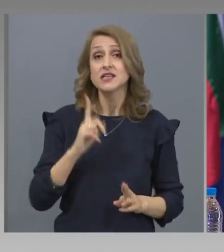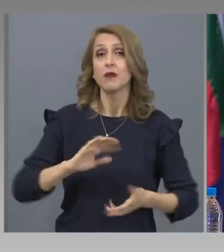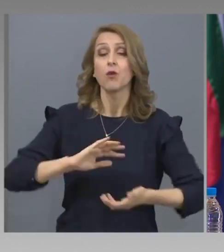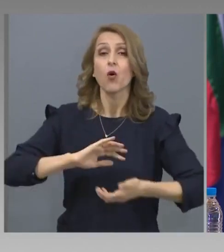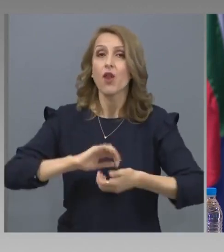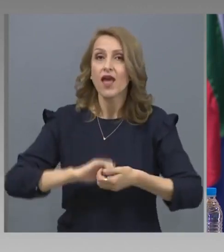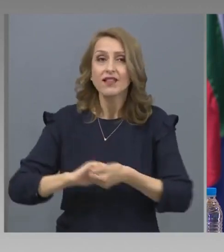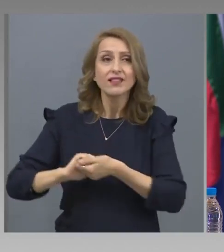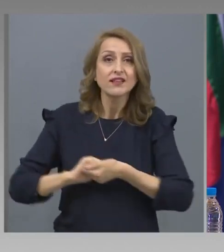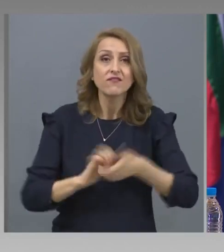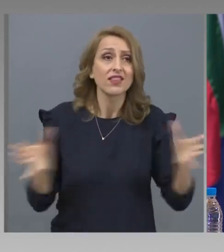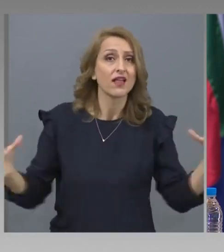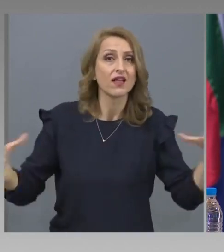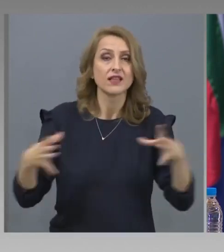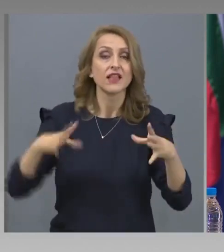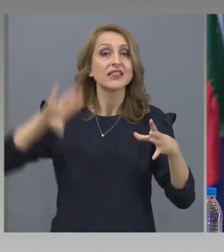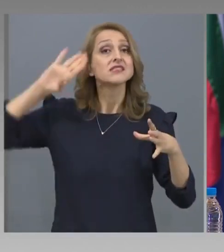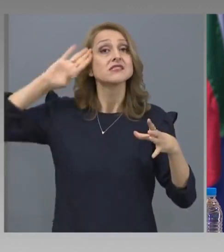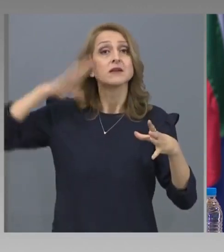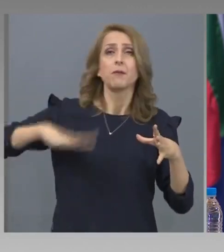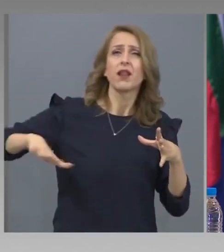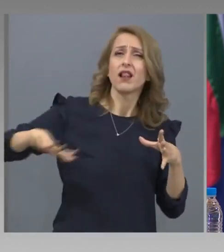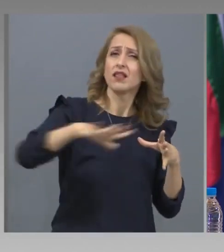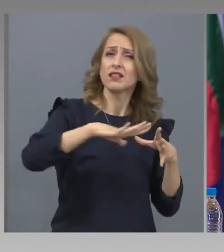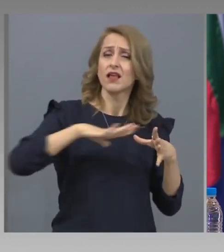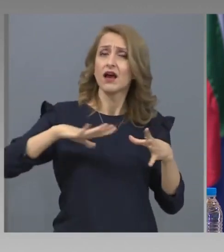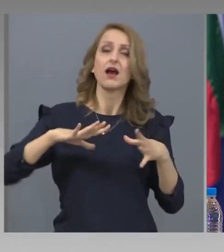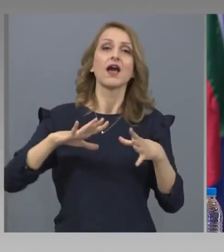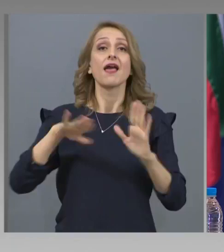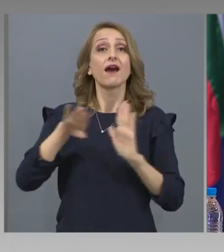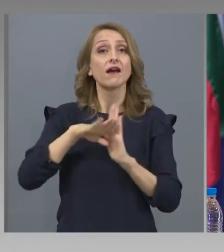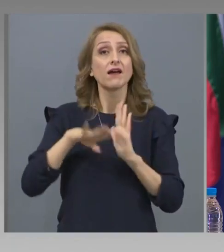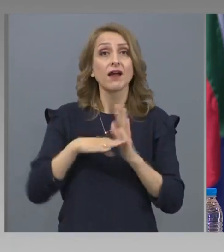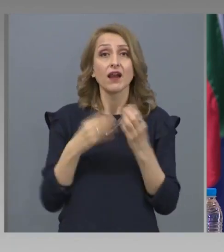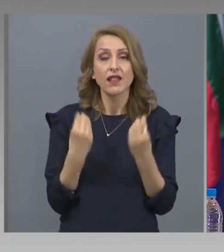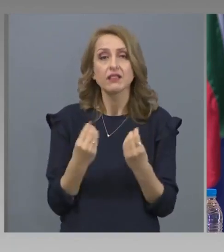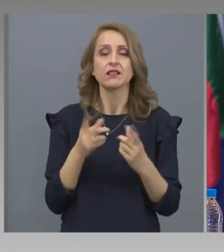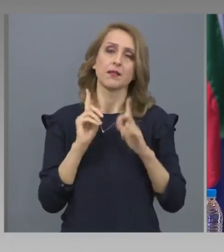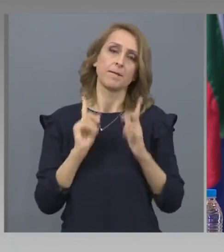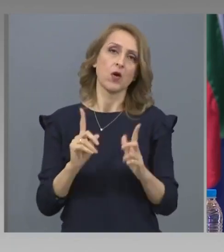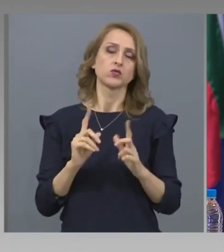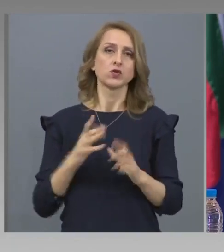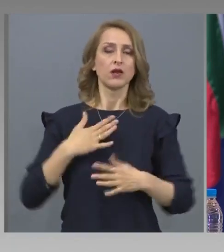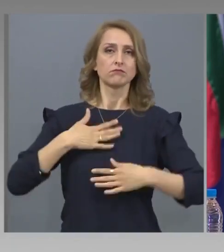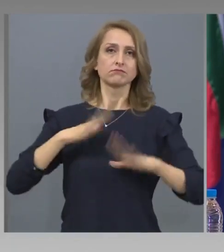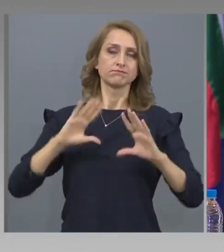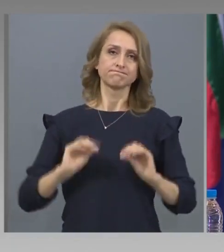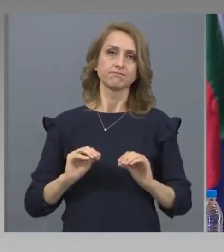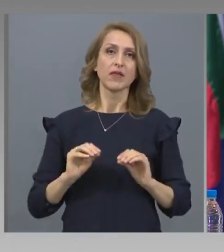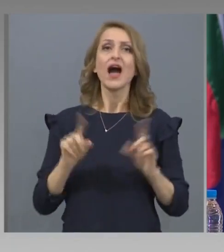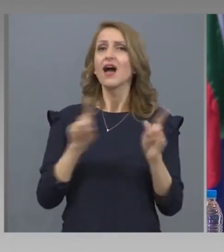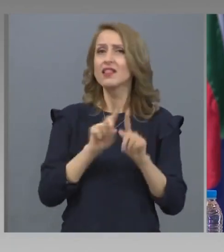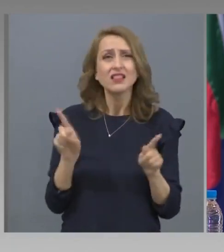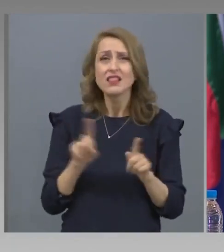колективната дисциплина и ред могат да ни облегчават все повече и повече мерки. Не сработили, веднага КПП-та, веднага